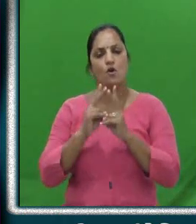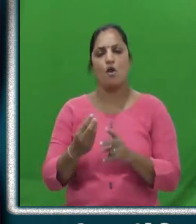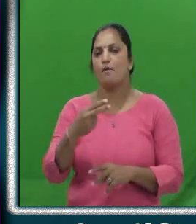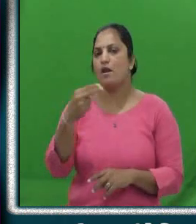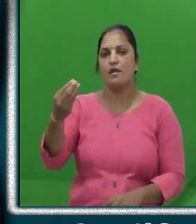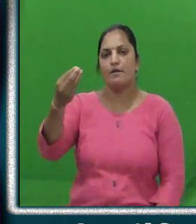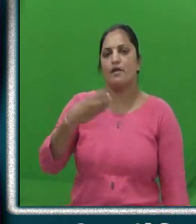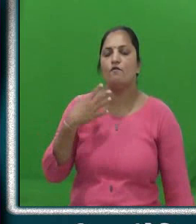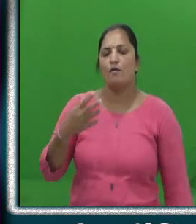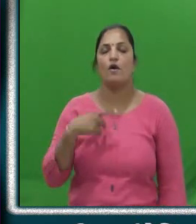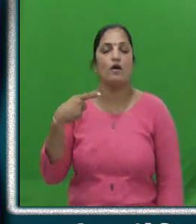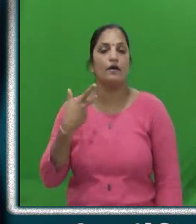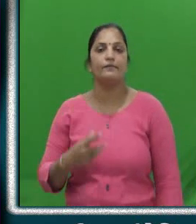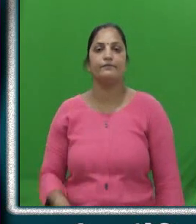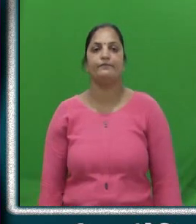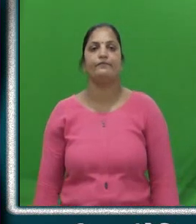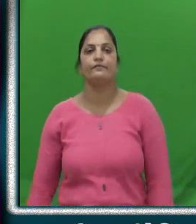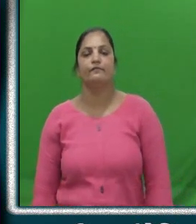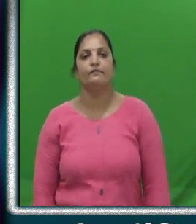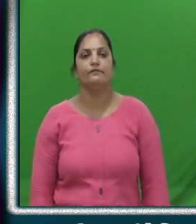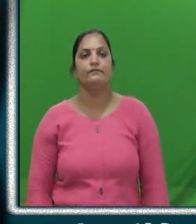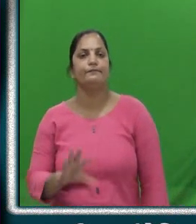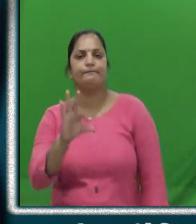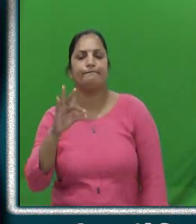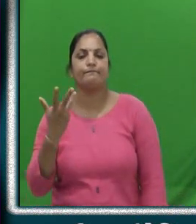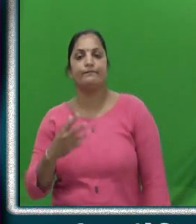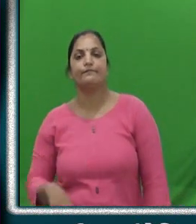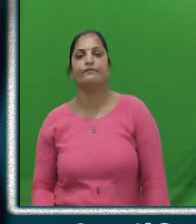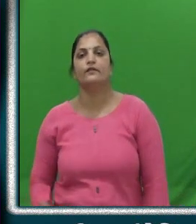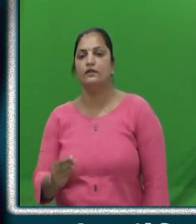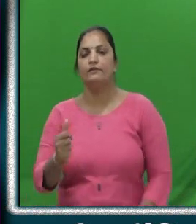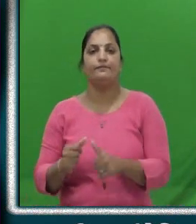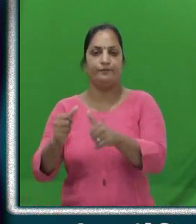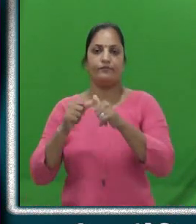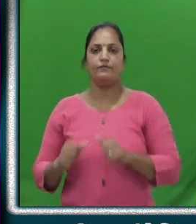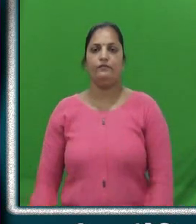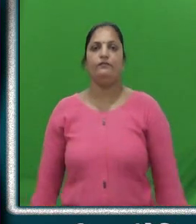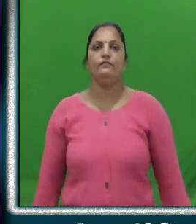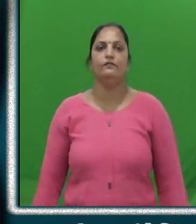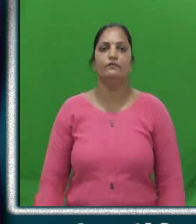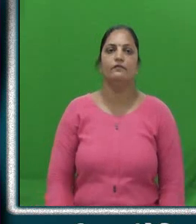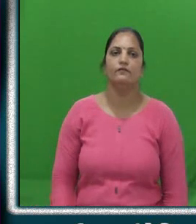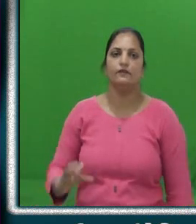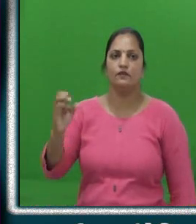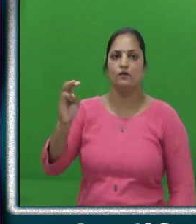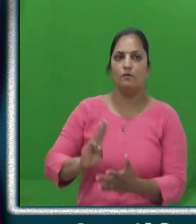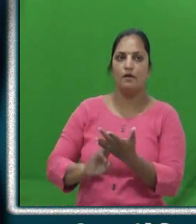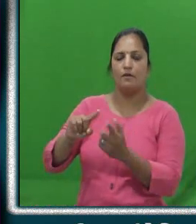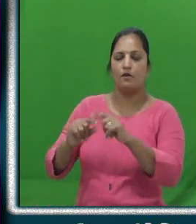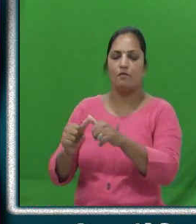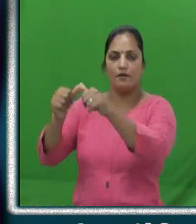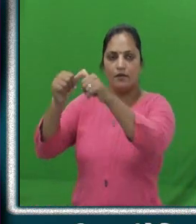ફક્ત નામ આપો કઈ પ્રવૃત્તિ। ચલો ઝડપથી વિદ્યાર્થીઓ જવાબ મોકલો,